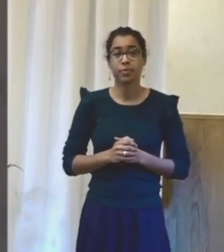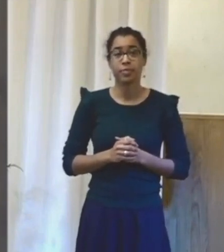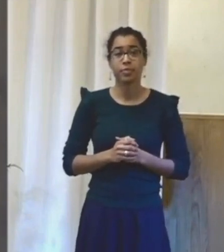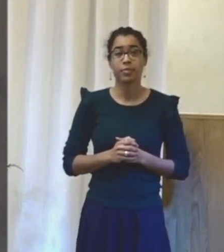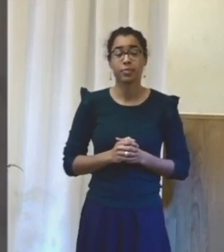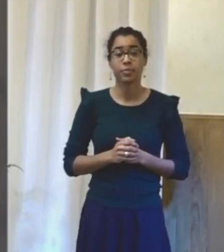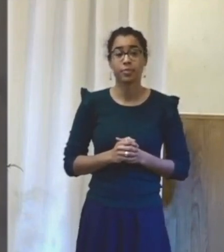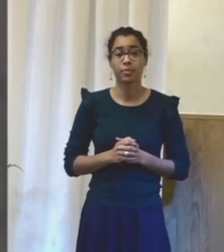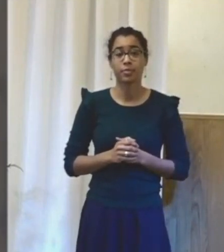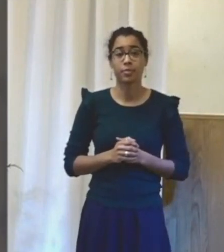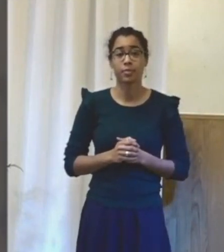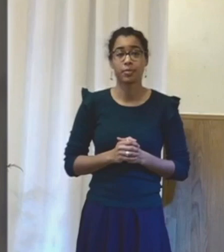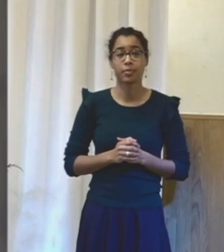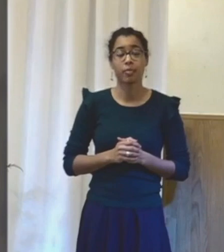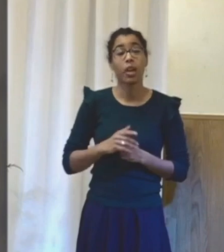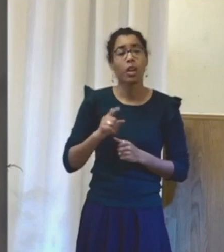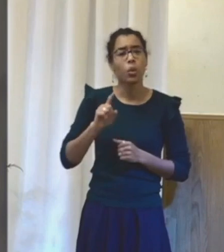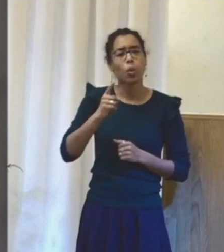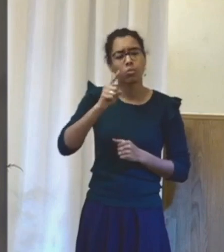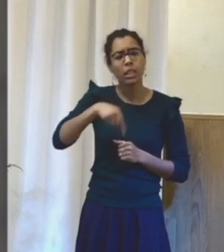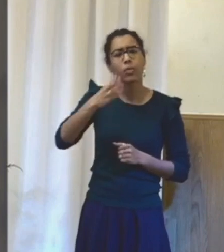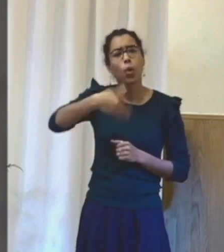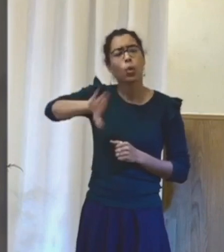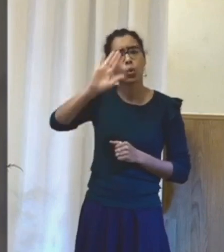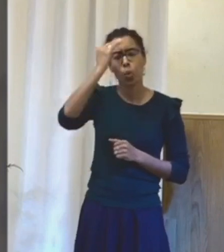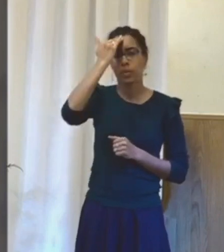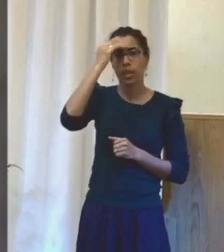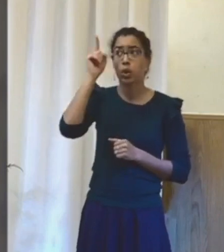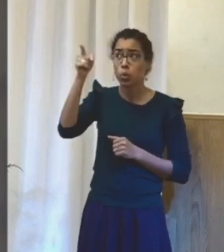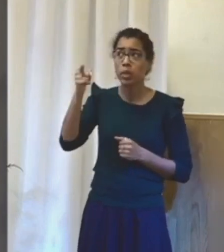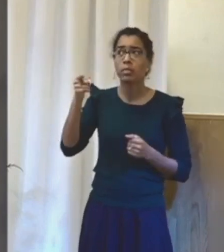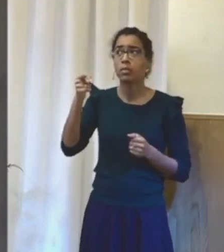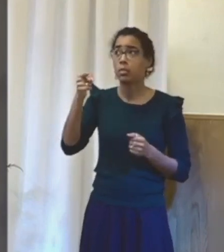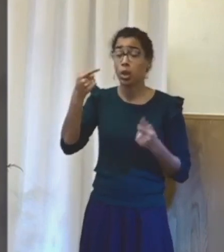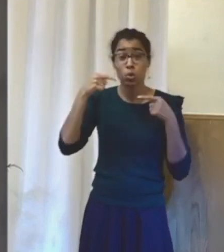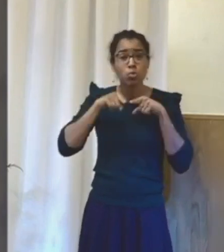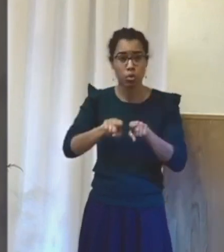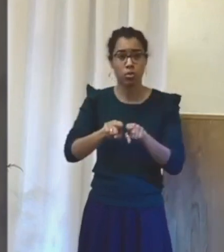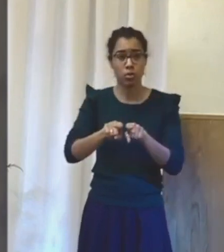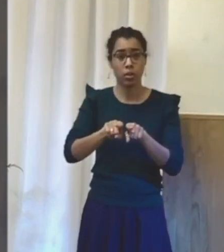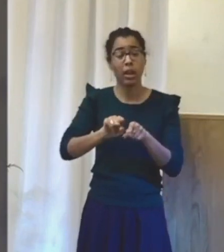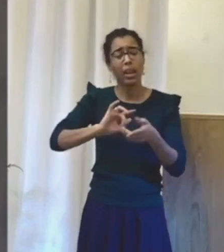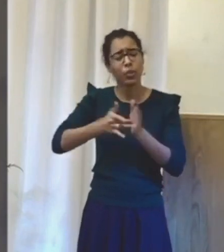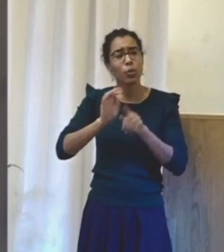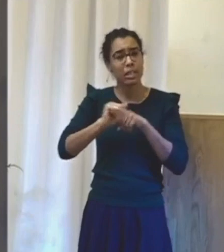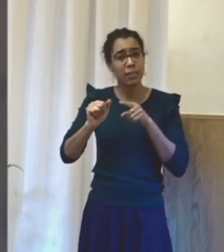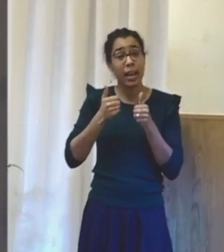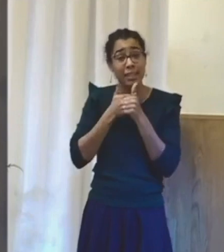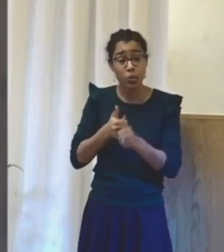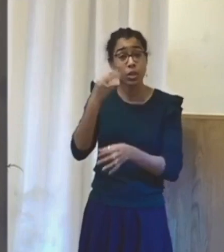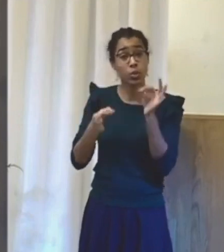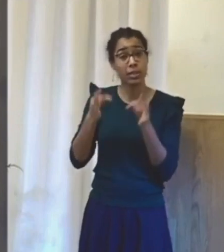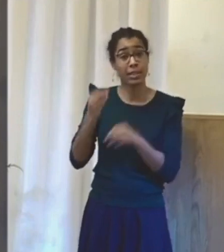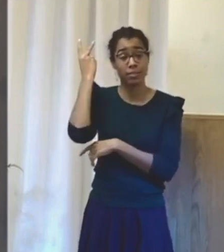Il faut que nous sachions que Dieu est juste et tout ce qu'il fait est selon sa justice. Dieu agit